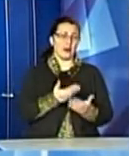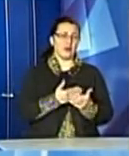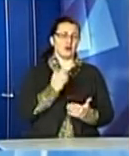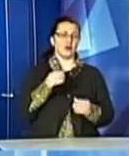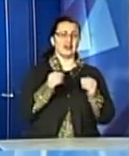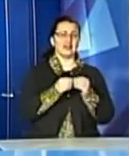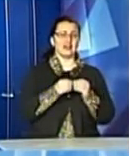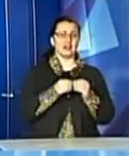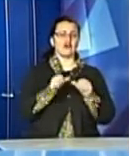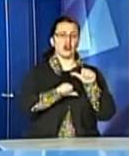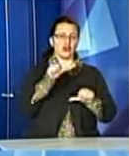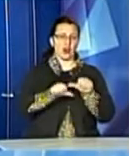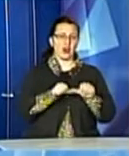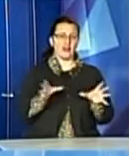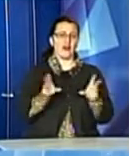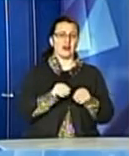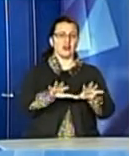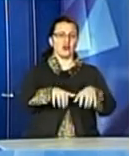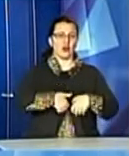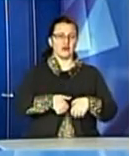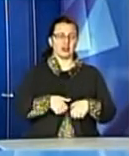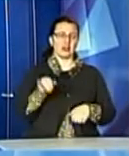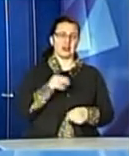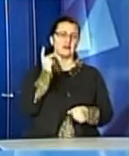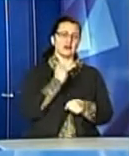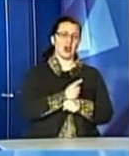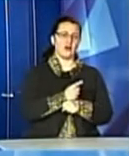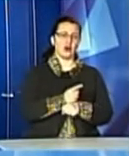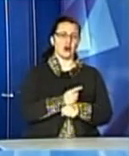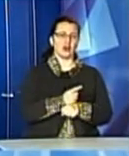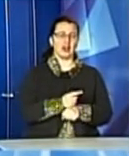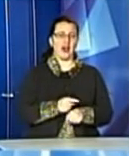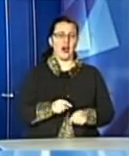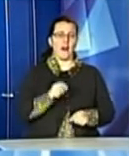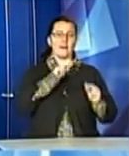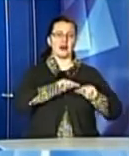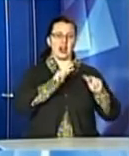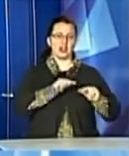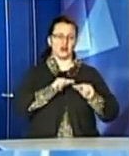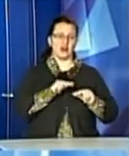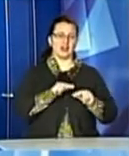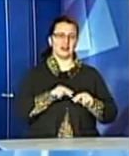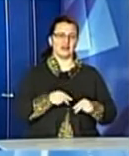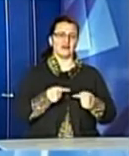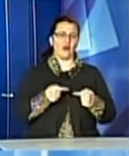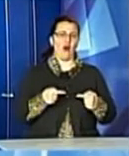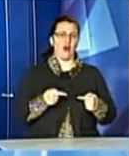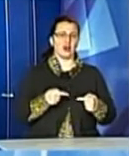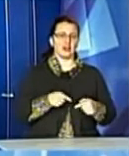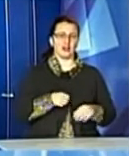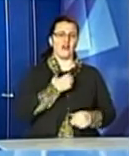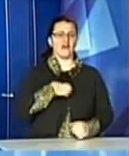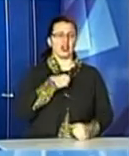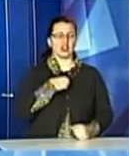волі з конфіскацією майна та забороною обіймати певні посади. Затриманий працював в пенітенціарній службі 20